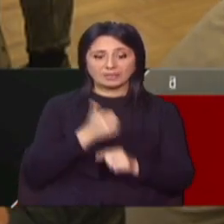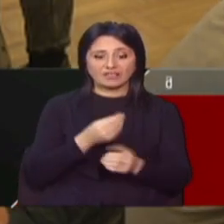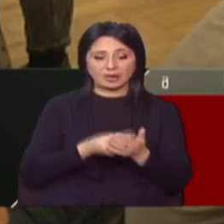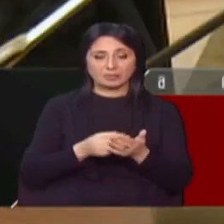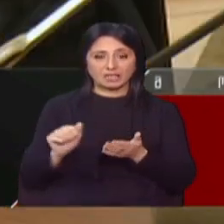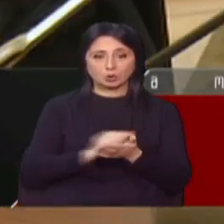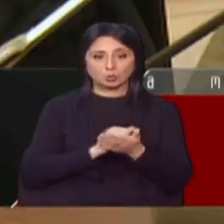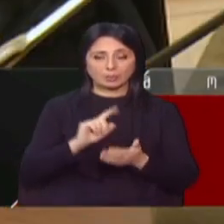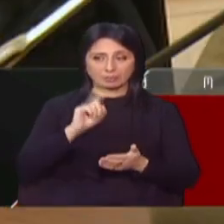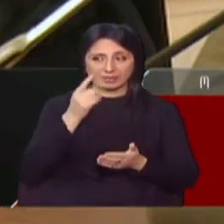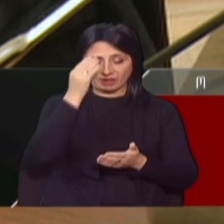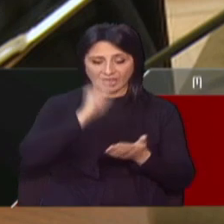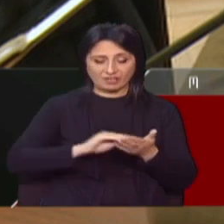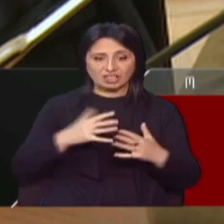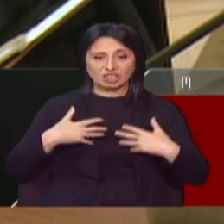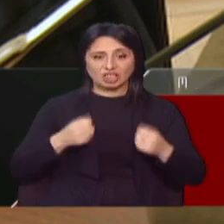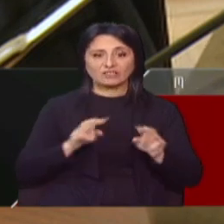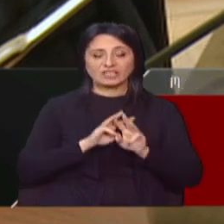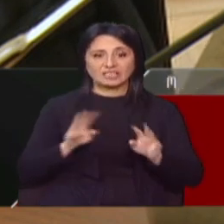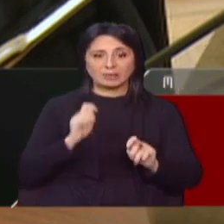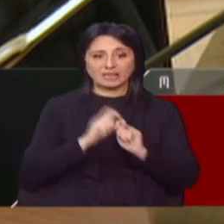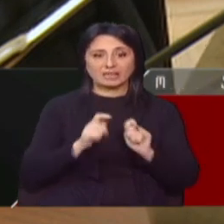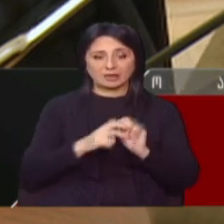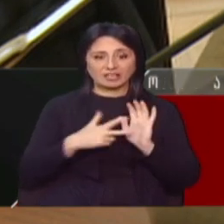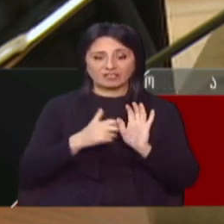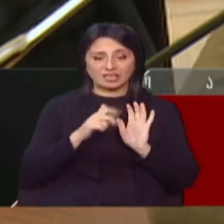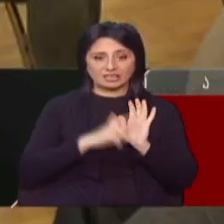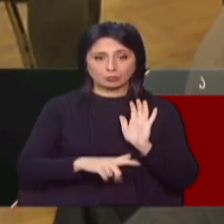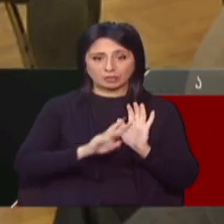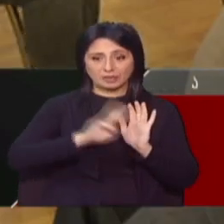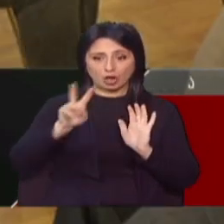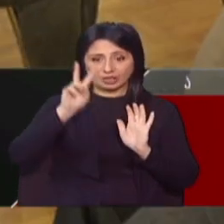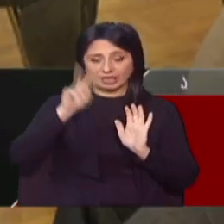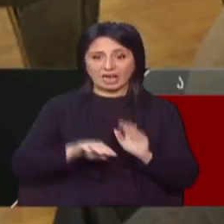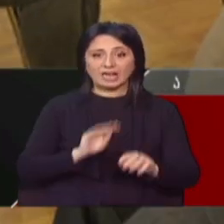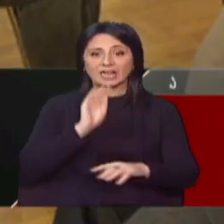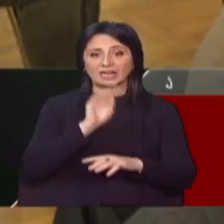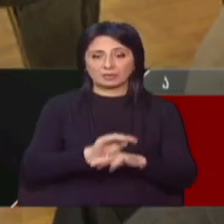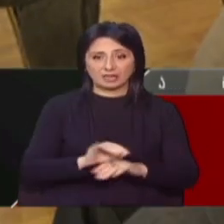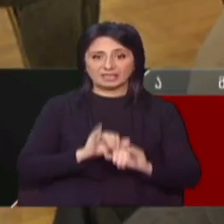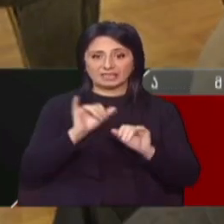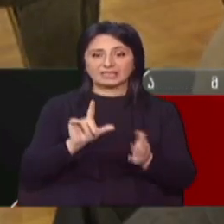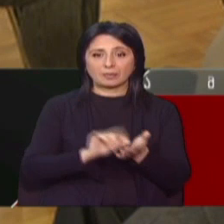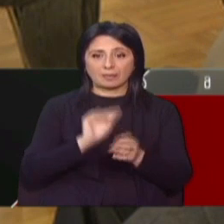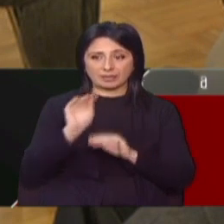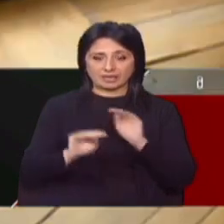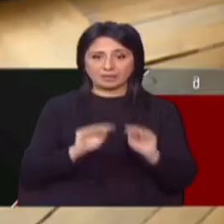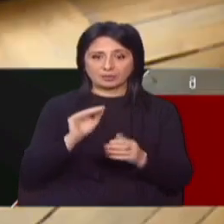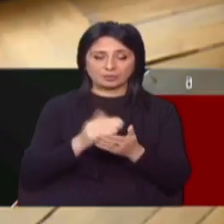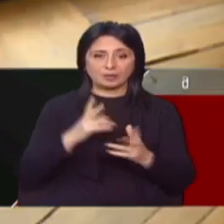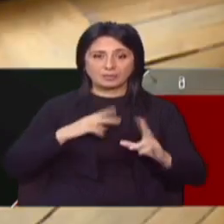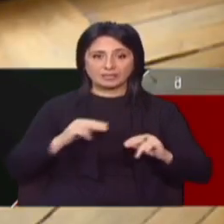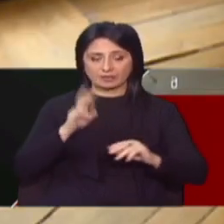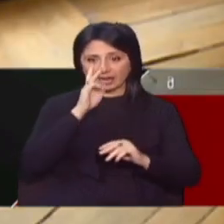ფინანსური დოკუმენტის პირველ ადვერსეი ჯანდაცვის სამინისტროს დაფინანსება 870 მილიონი ლარი იმატებს. იზრდება სები ასევე